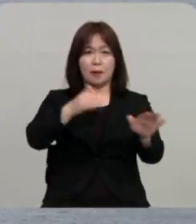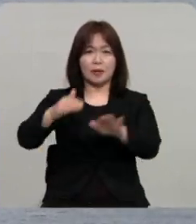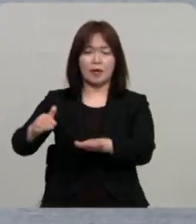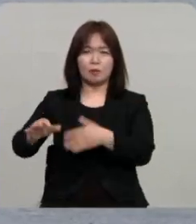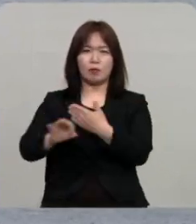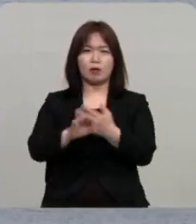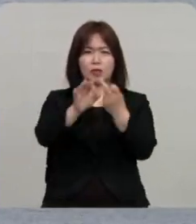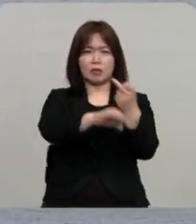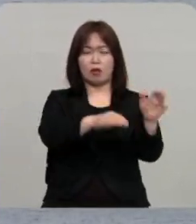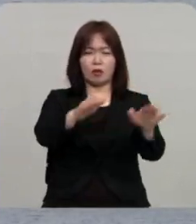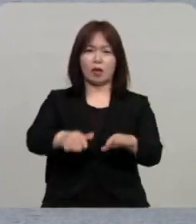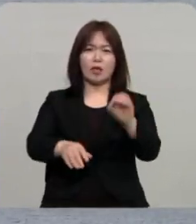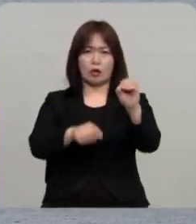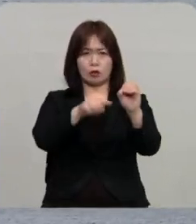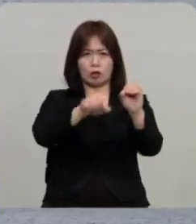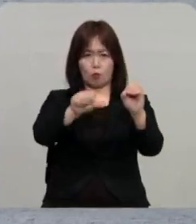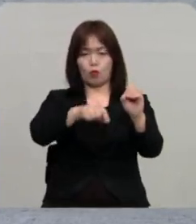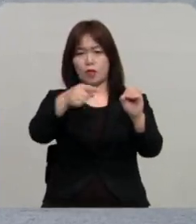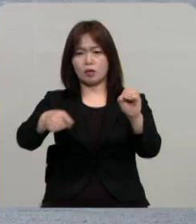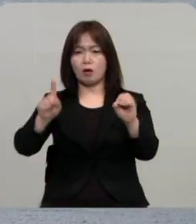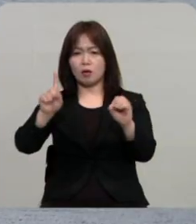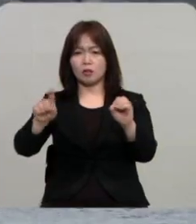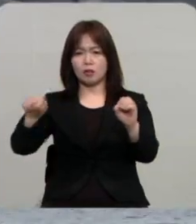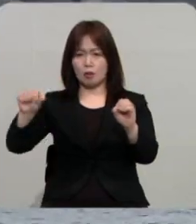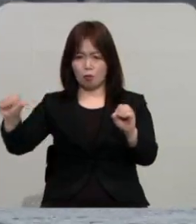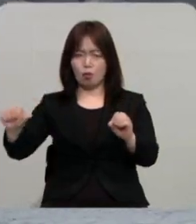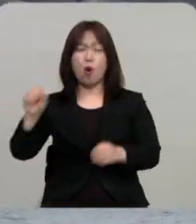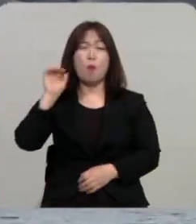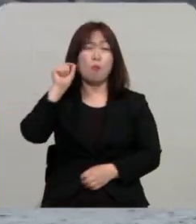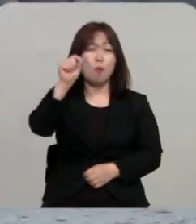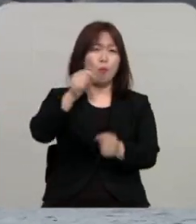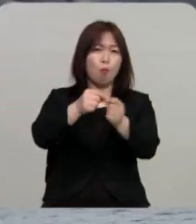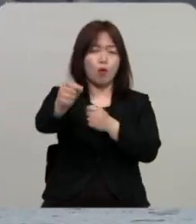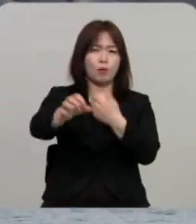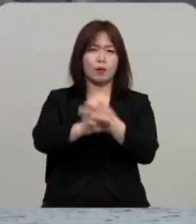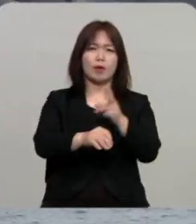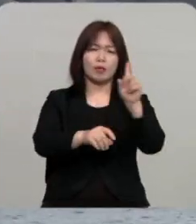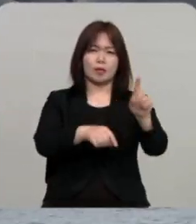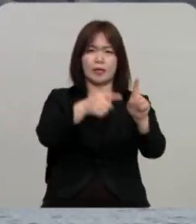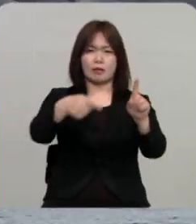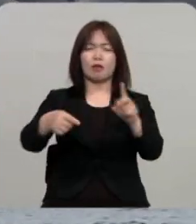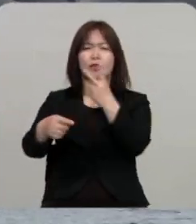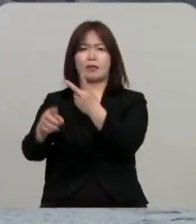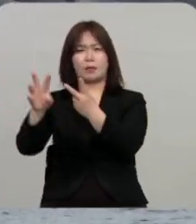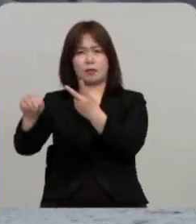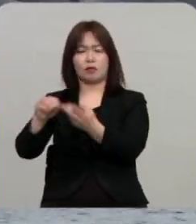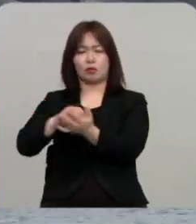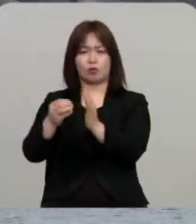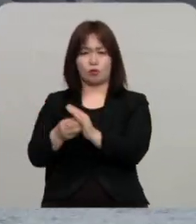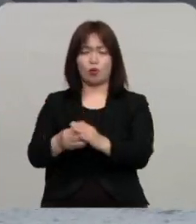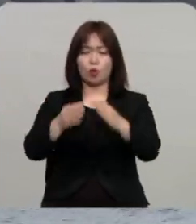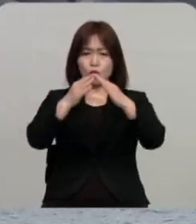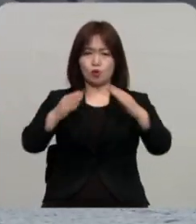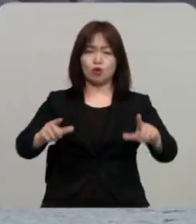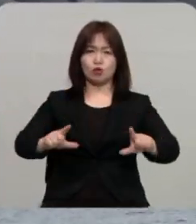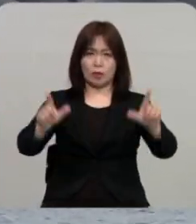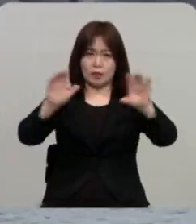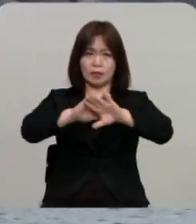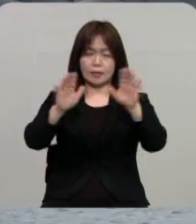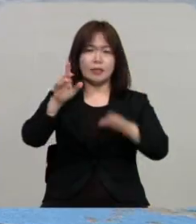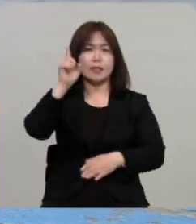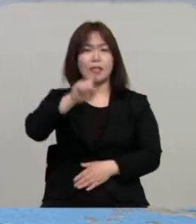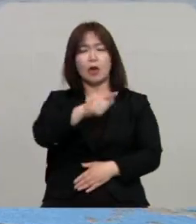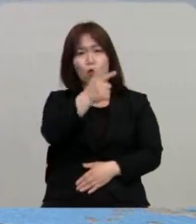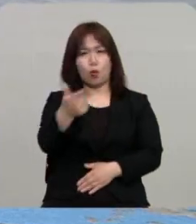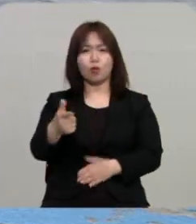물결은 서해 남부 앞바다 0.5에서 1.5m, 먼바다는 1에서 2m로 일겠습니다. 전주기상지청은 내일